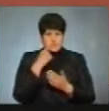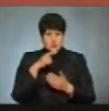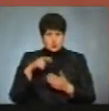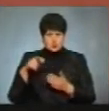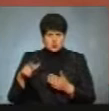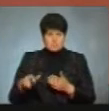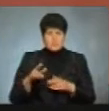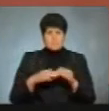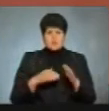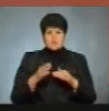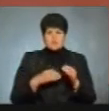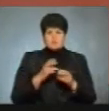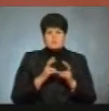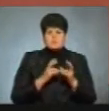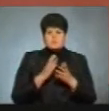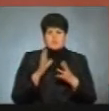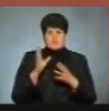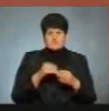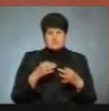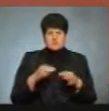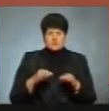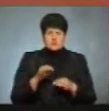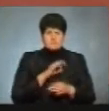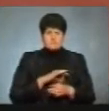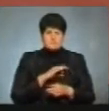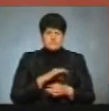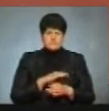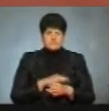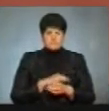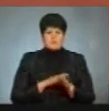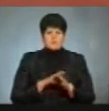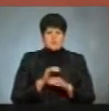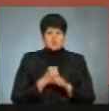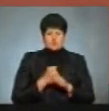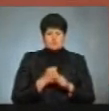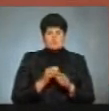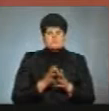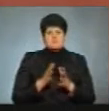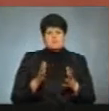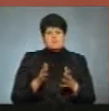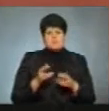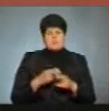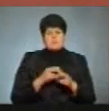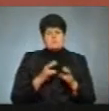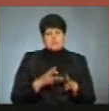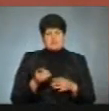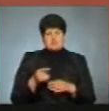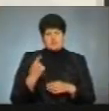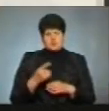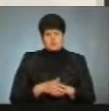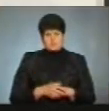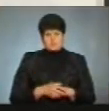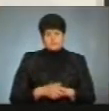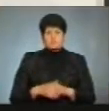Практично підприємство має всі дозволи на експлуатацію, виконання робіт, підвищеної безпеки від органів Держпраці у Тернопільській